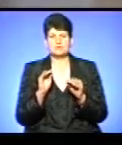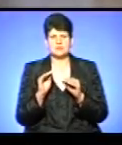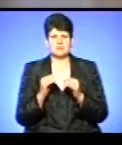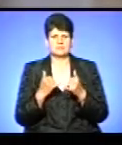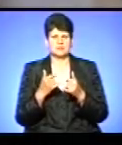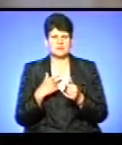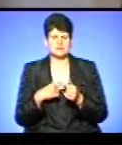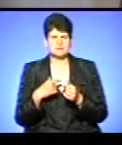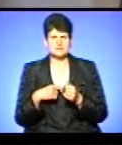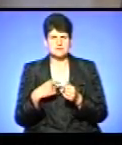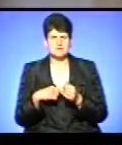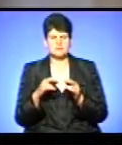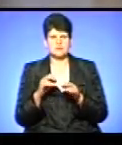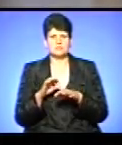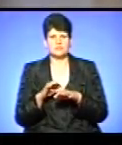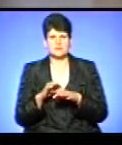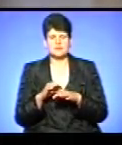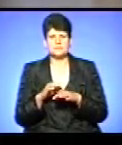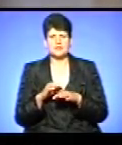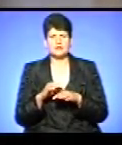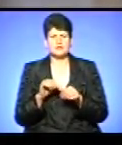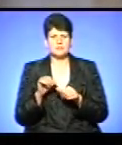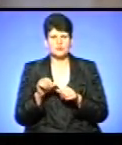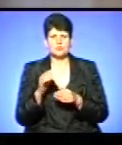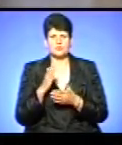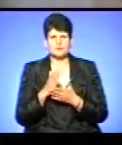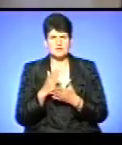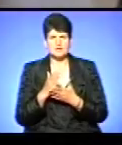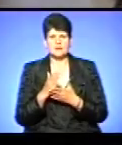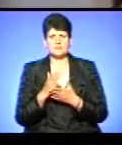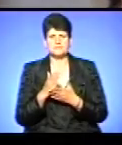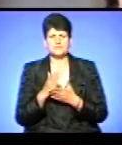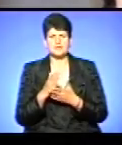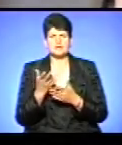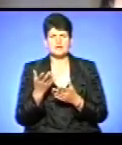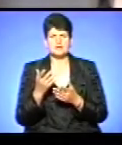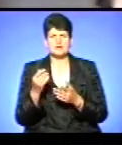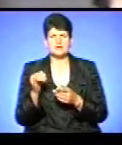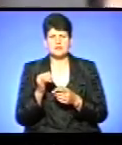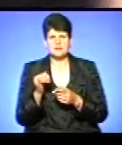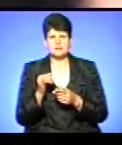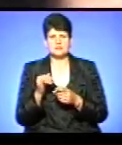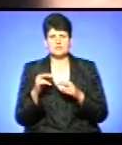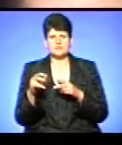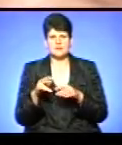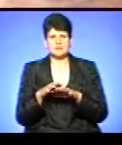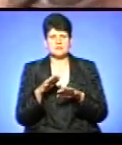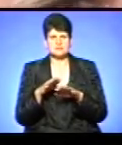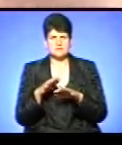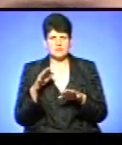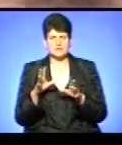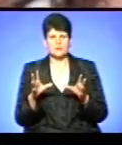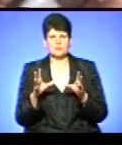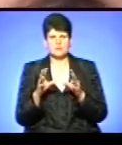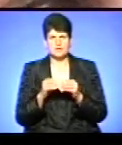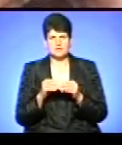себе зал для художнього мистецтва. Ну, крім того, в нас є ще спортивна зала, є актова зала, є спеціальна танцювальна зала. Щодо ремонтних робіт, то